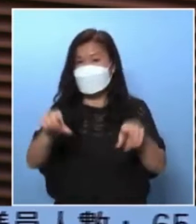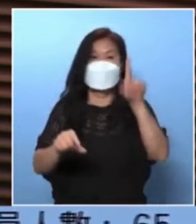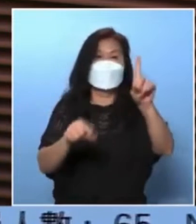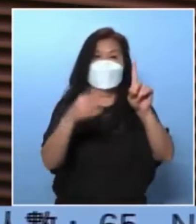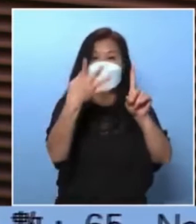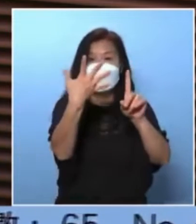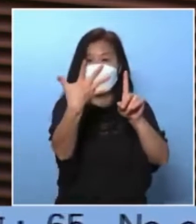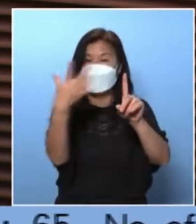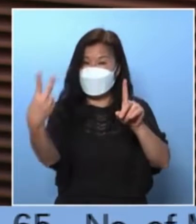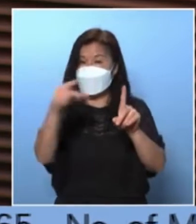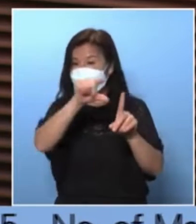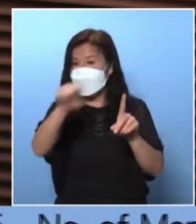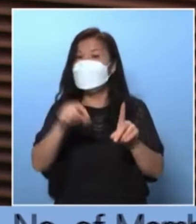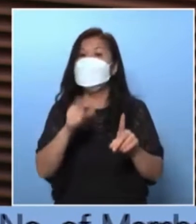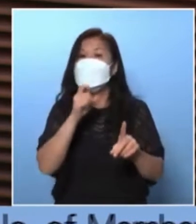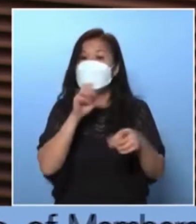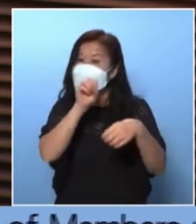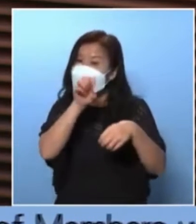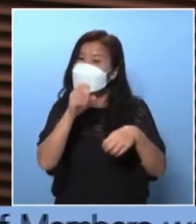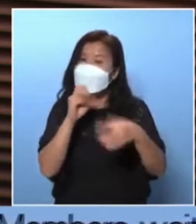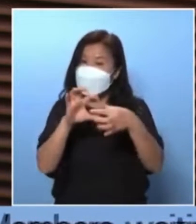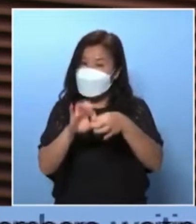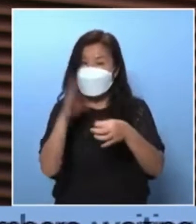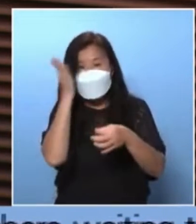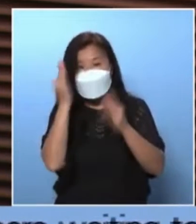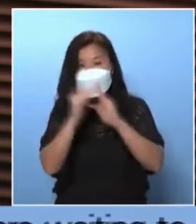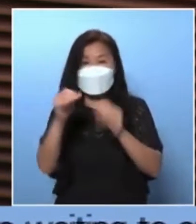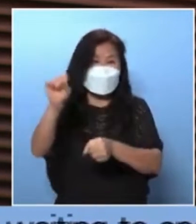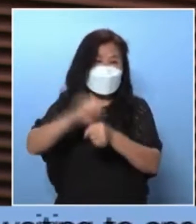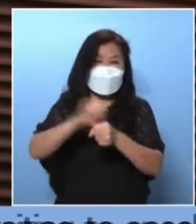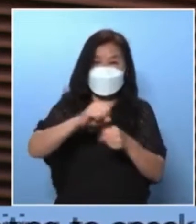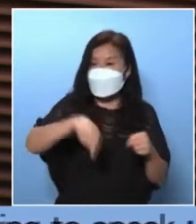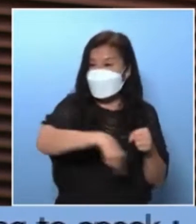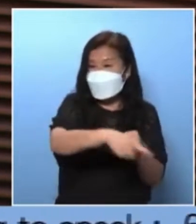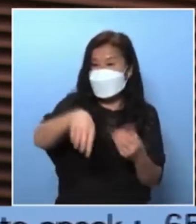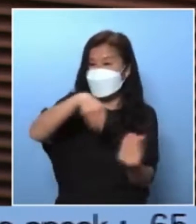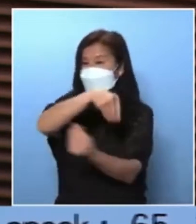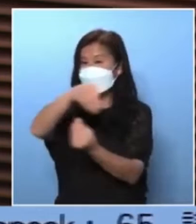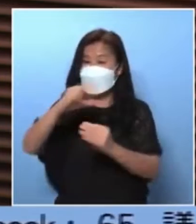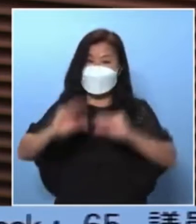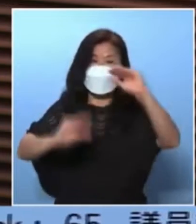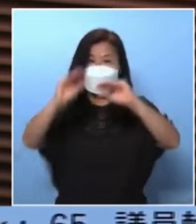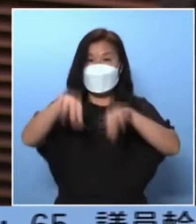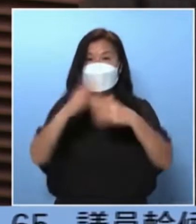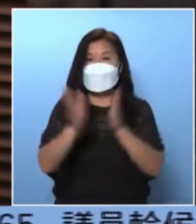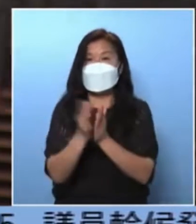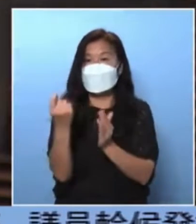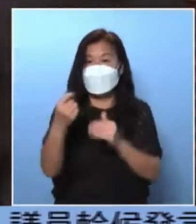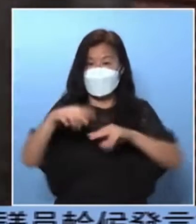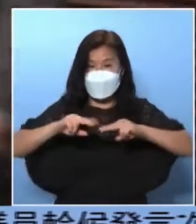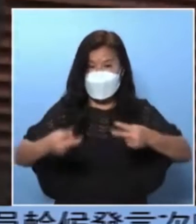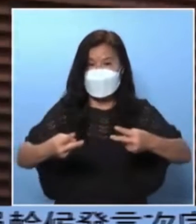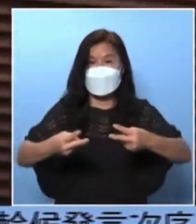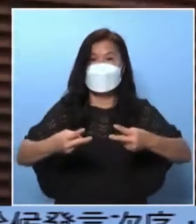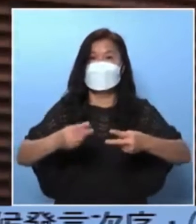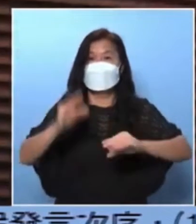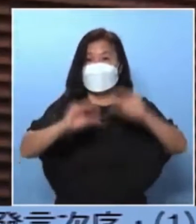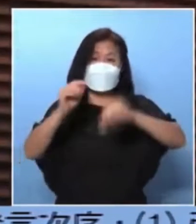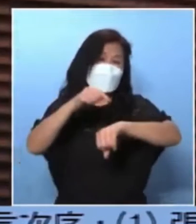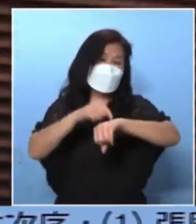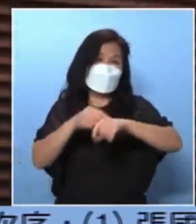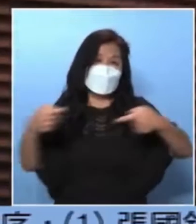段是講述房屋政策，就是如何加快土地運用、建屋流程，包括精簡發展程序、壓縮建築